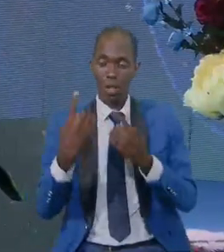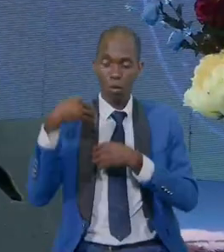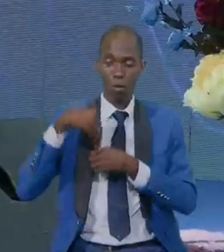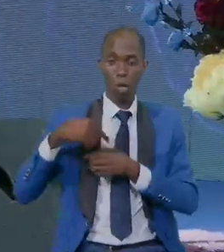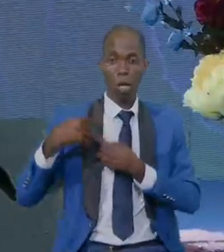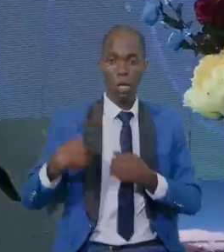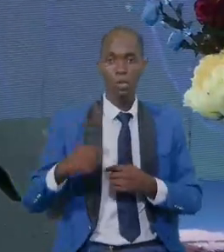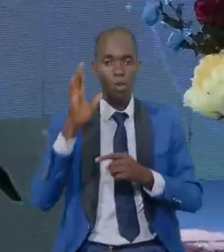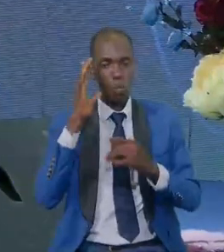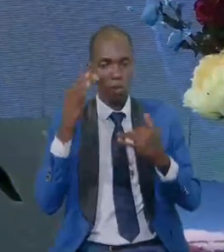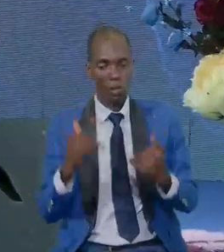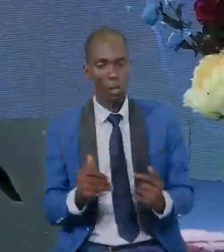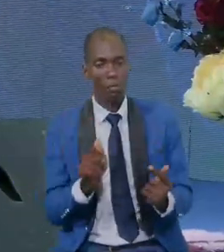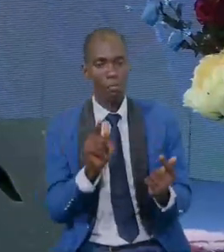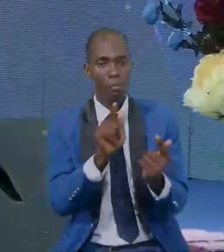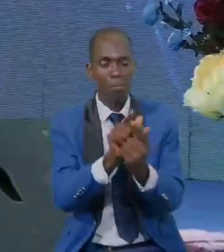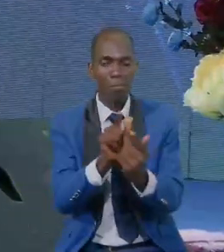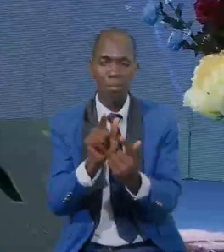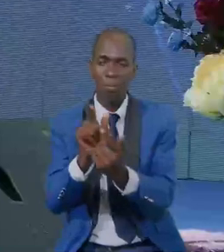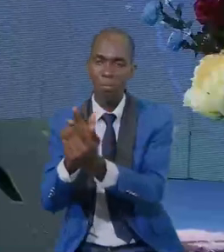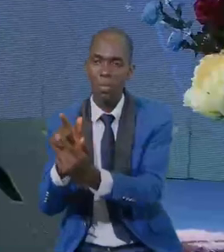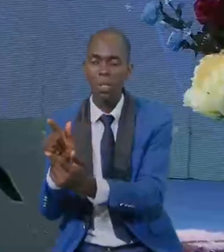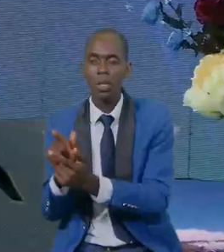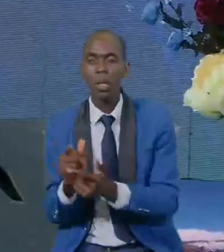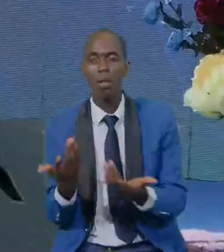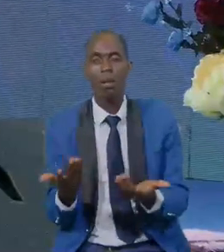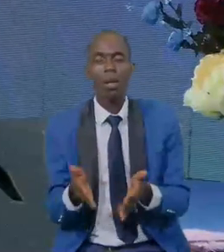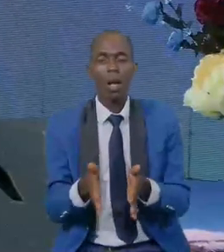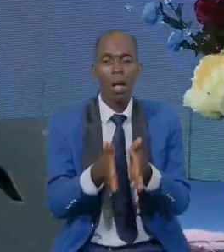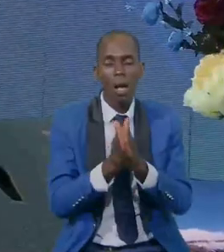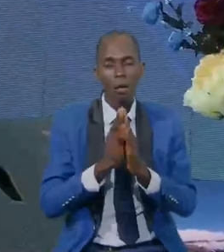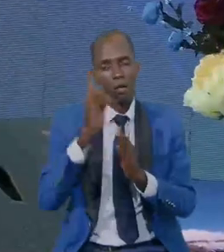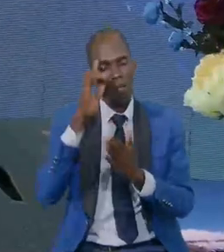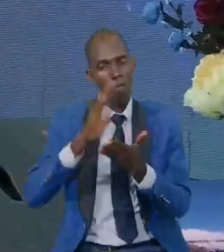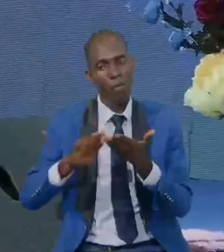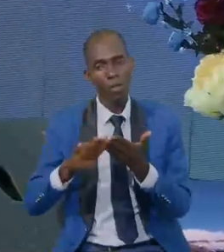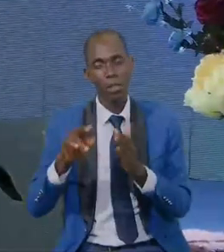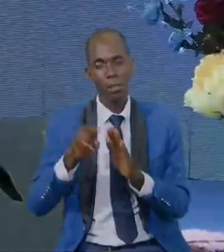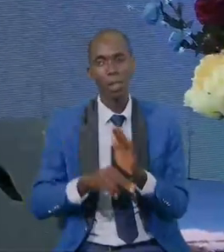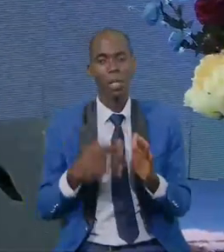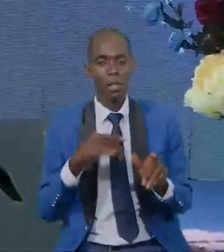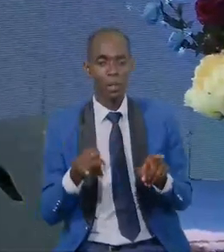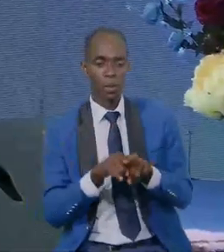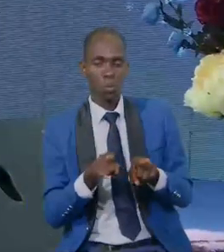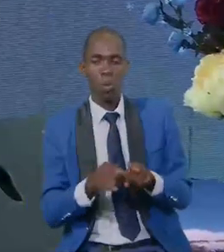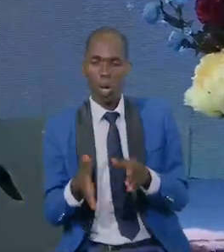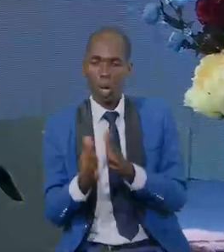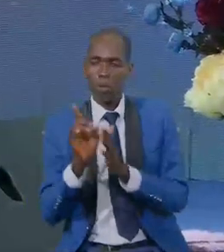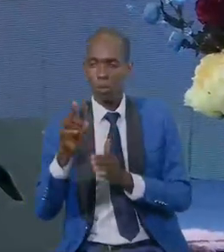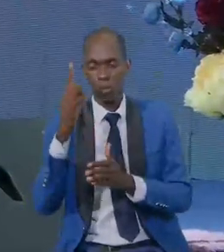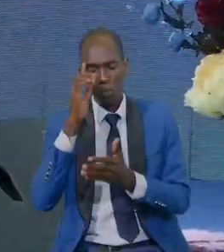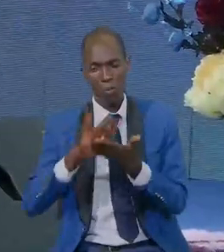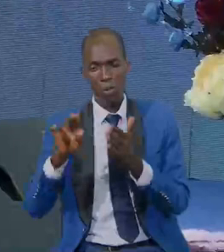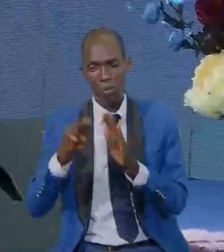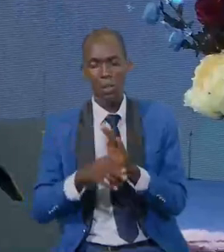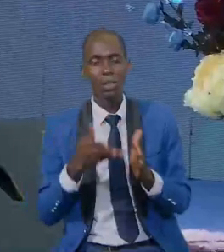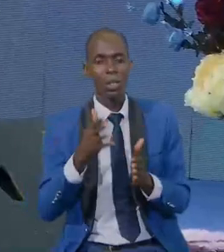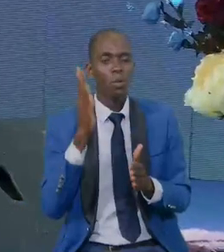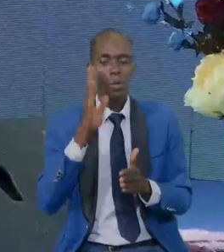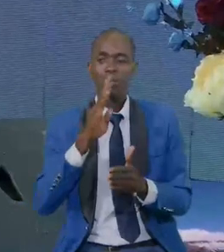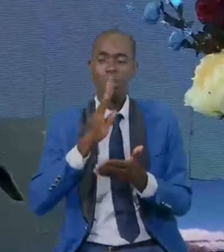to them to ask for their forgiveness, and they will also ask for forgiveness. There will be forgiveness